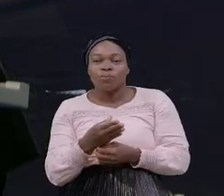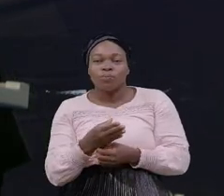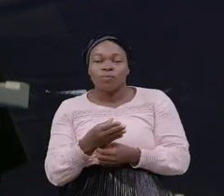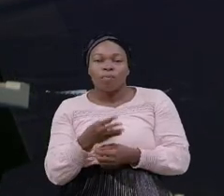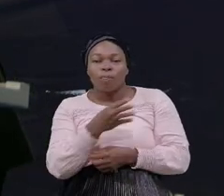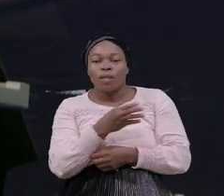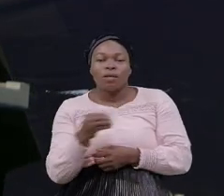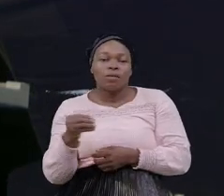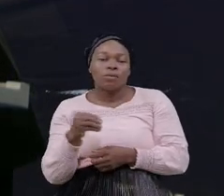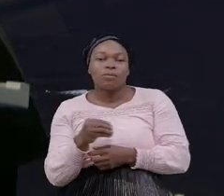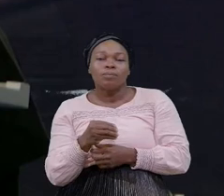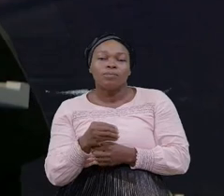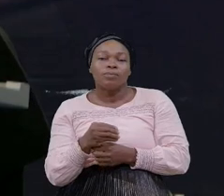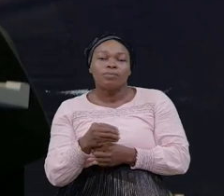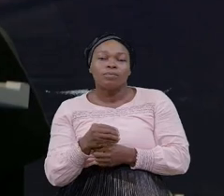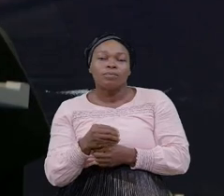soumettez-le.